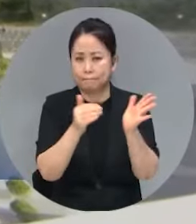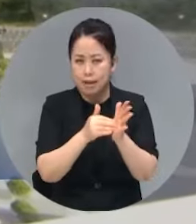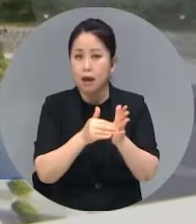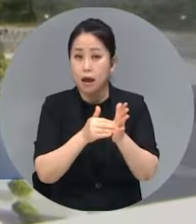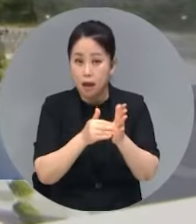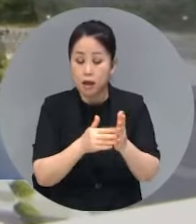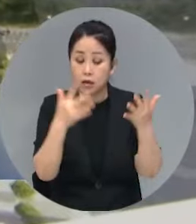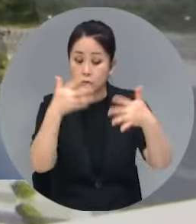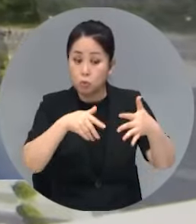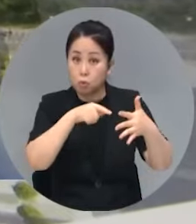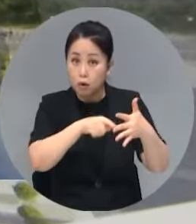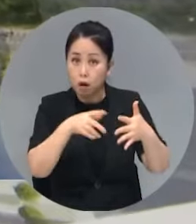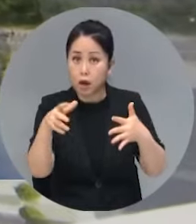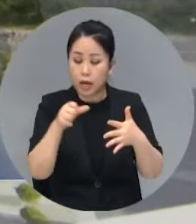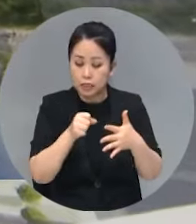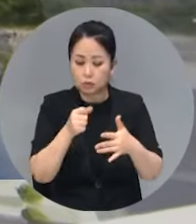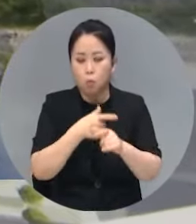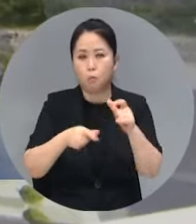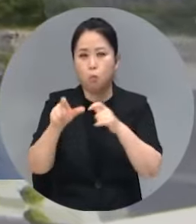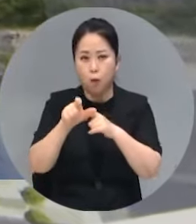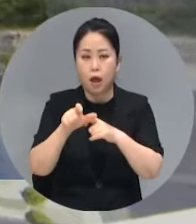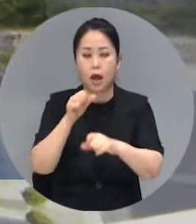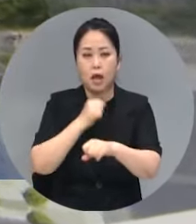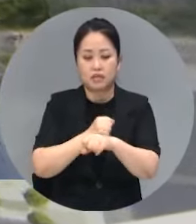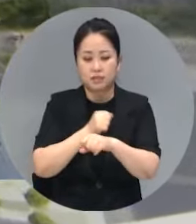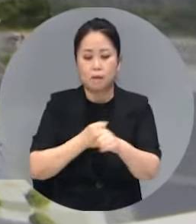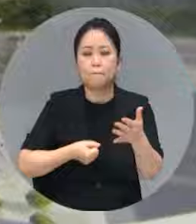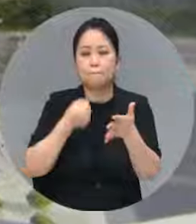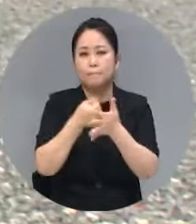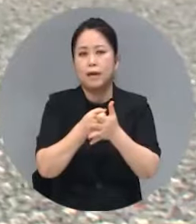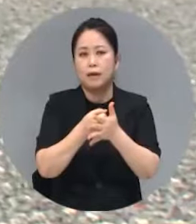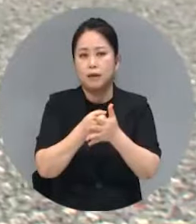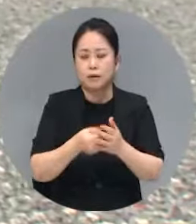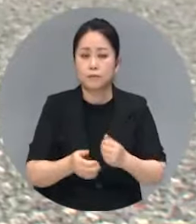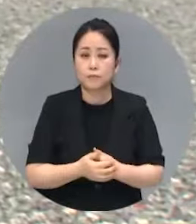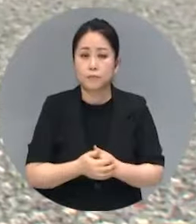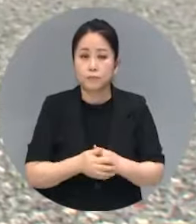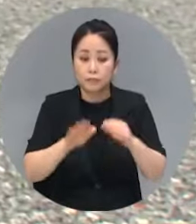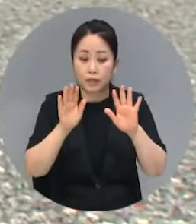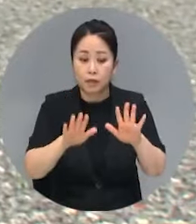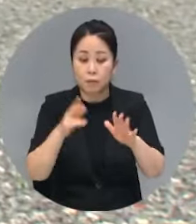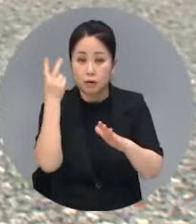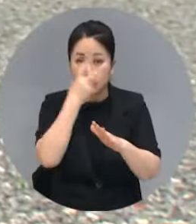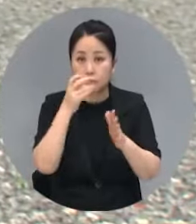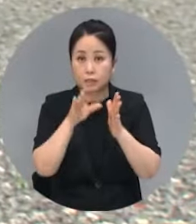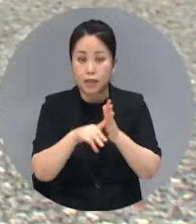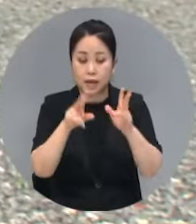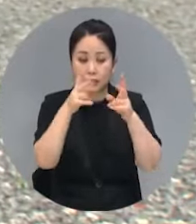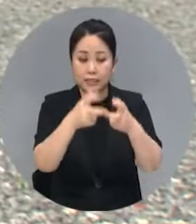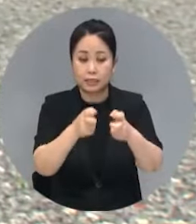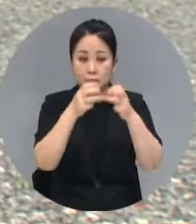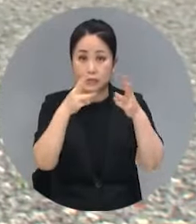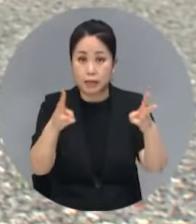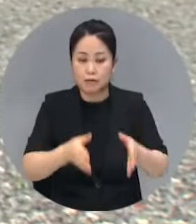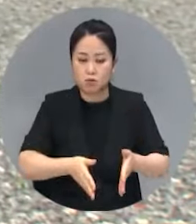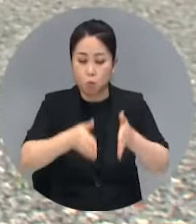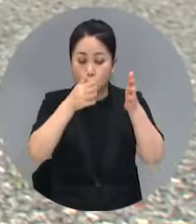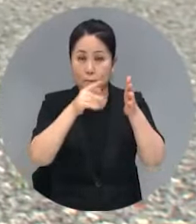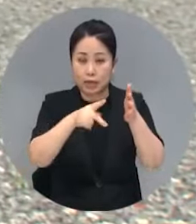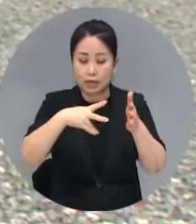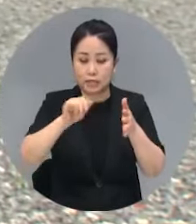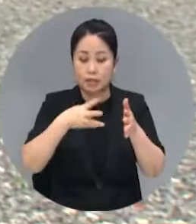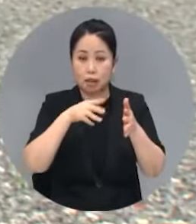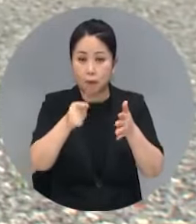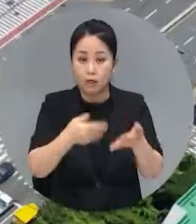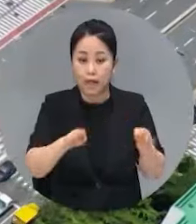조건부로 조금 보완을 전제로 해서 의결이 되었습니다. 이번 심의로 73층 높이의 실버타운 2개 동과